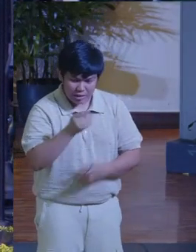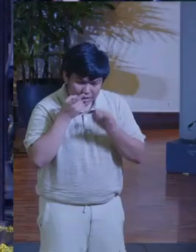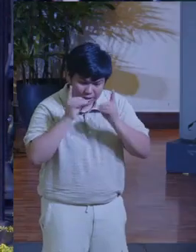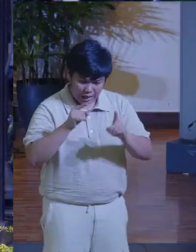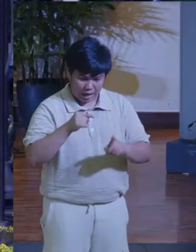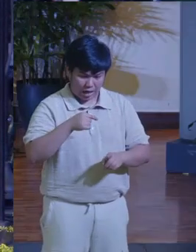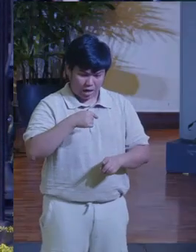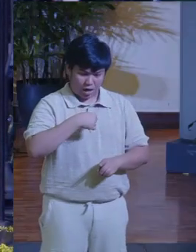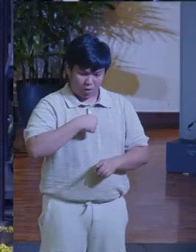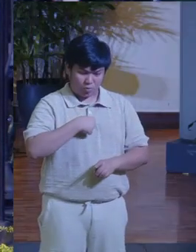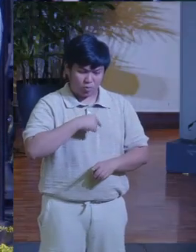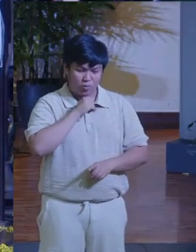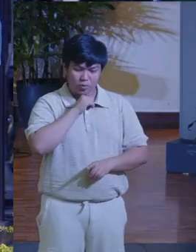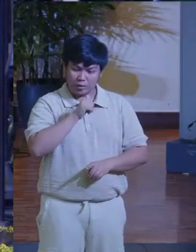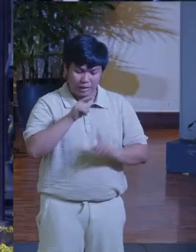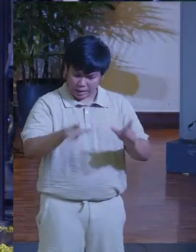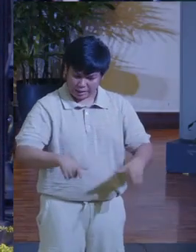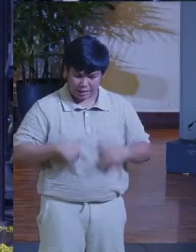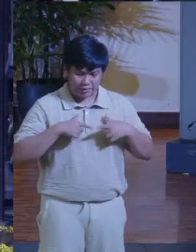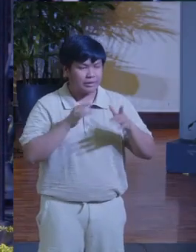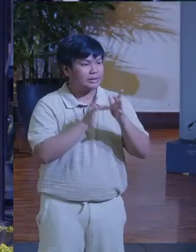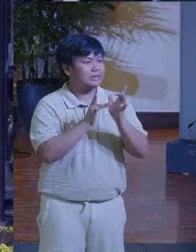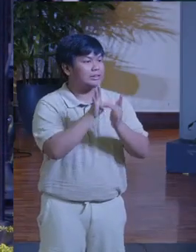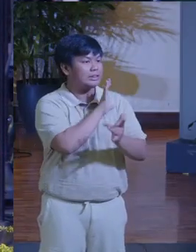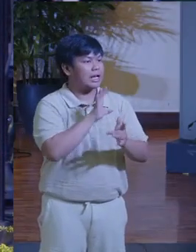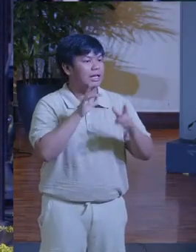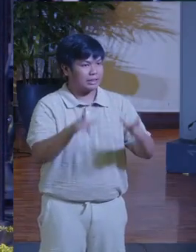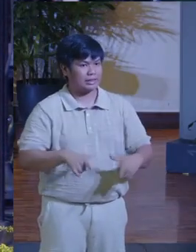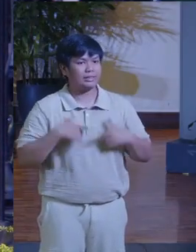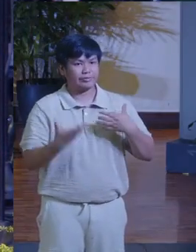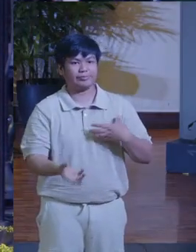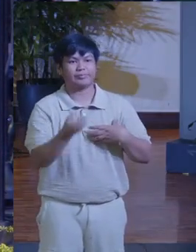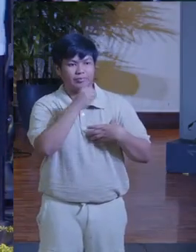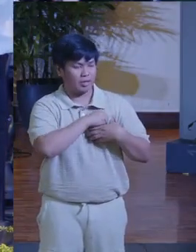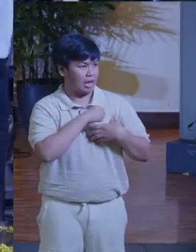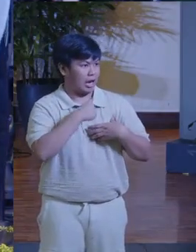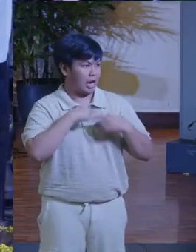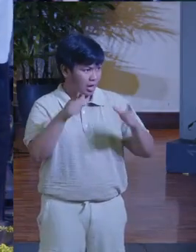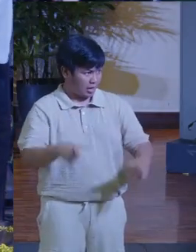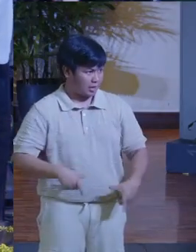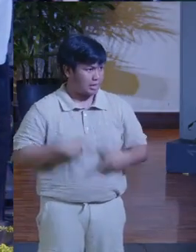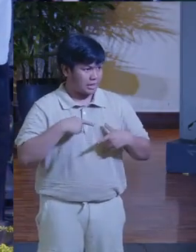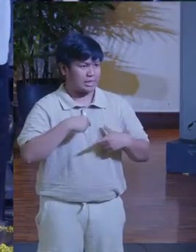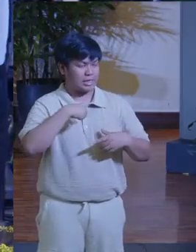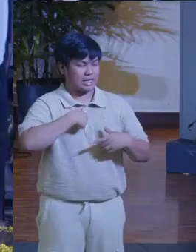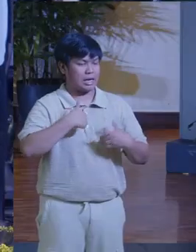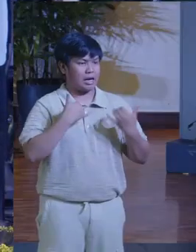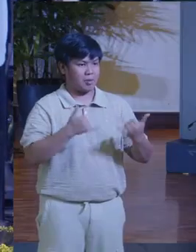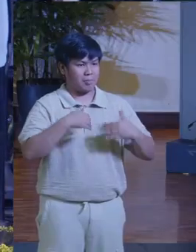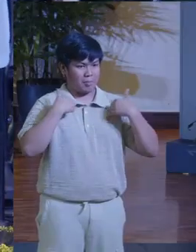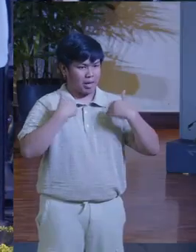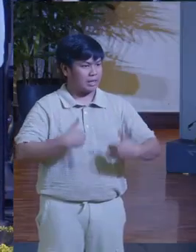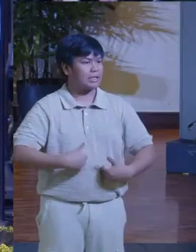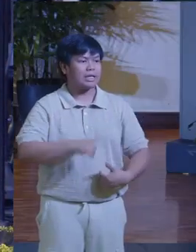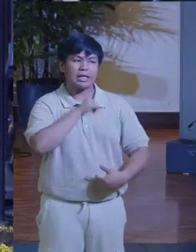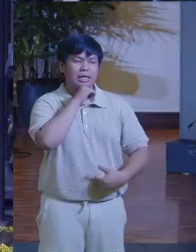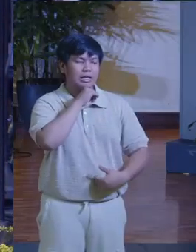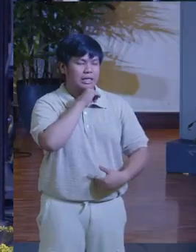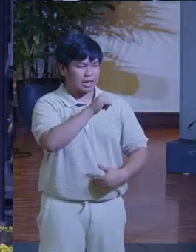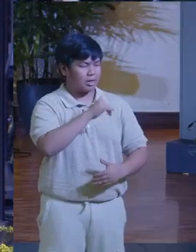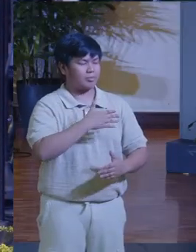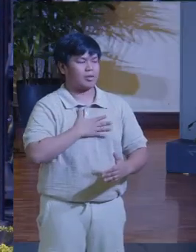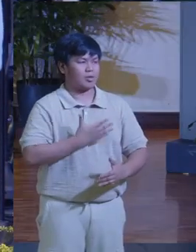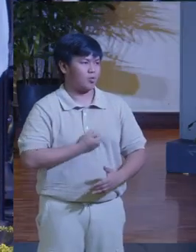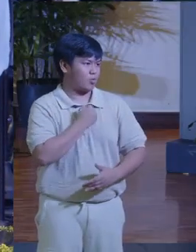longer I who live, but Christ who lives in me. And the life I now live in the flesh, I live by faith in the Son of God.